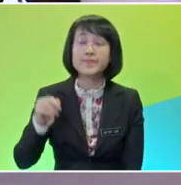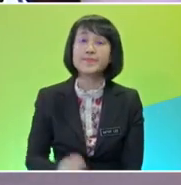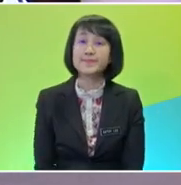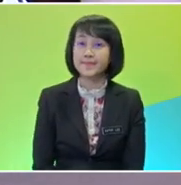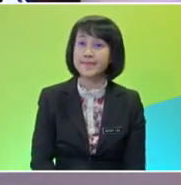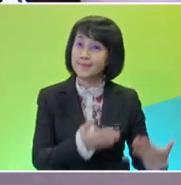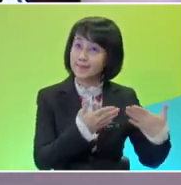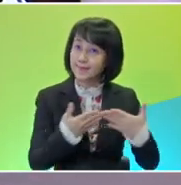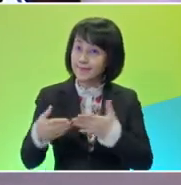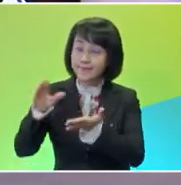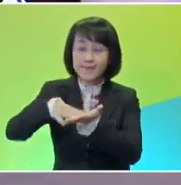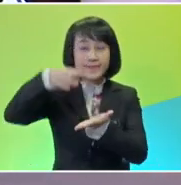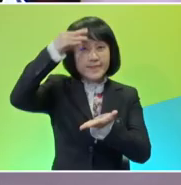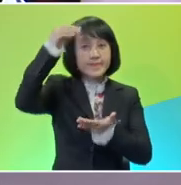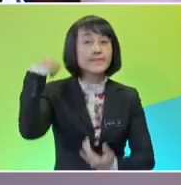pembelajaran